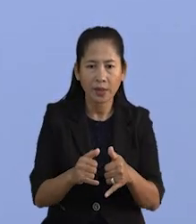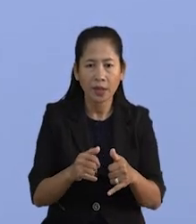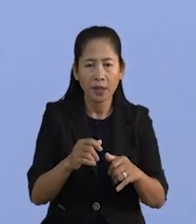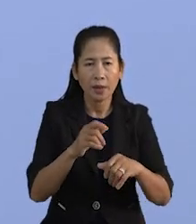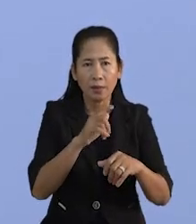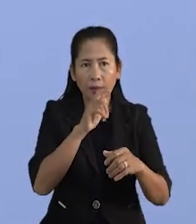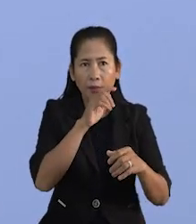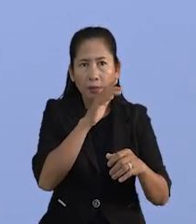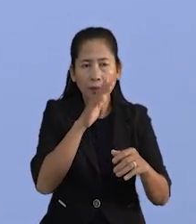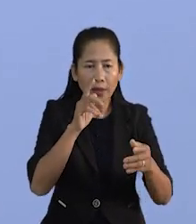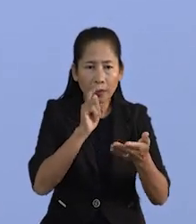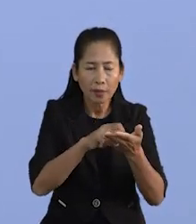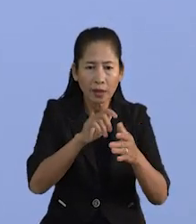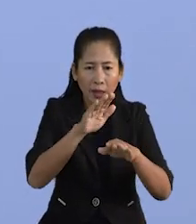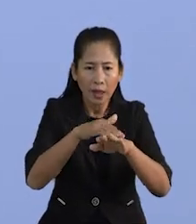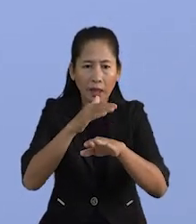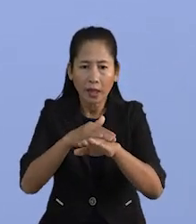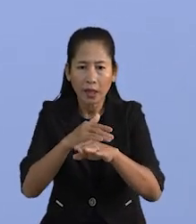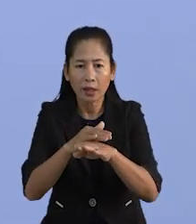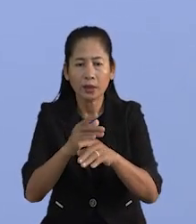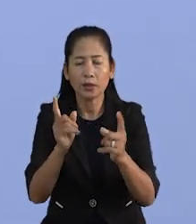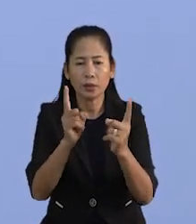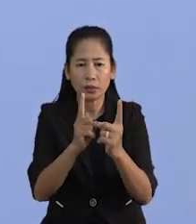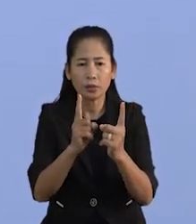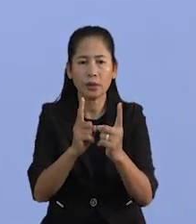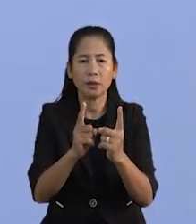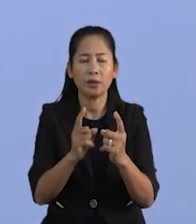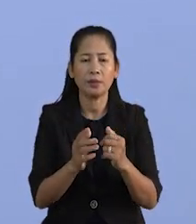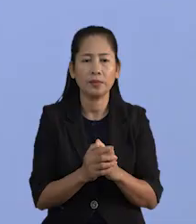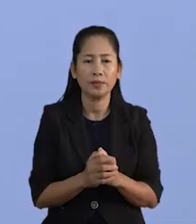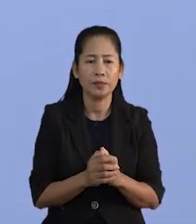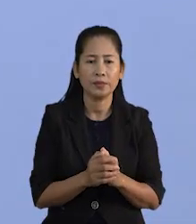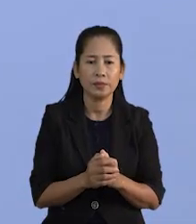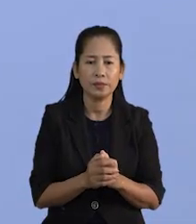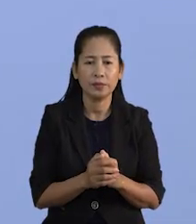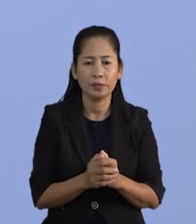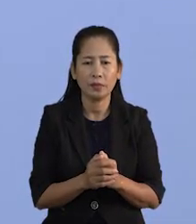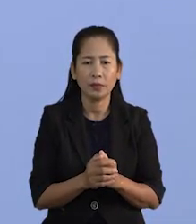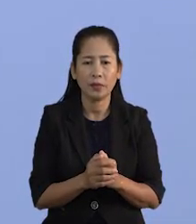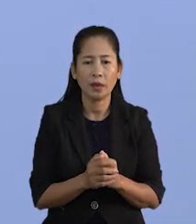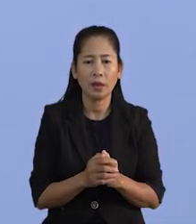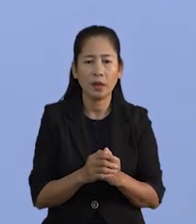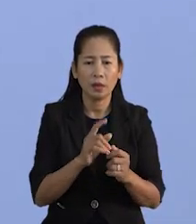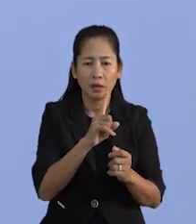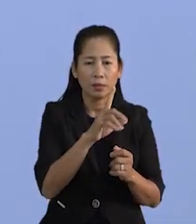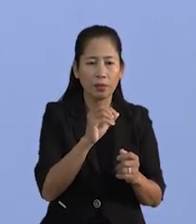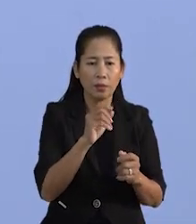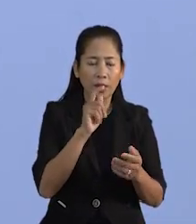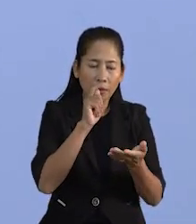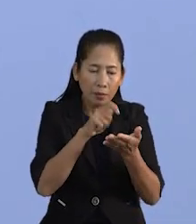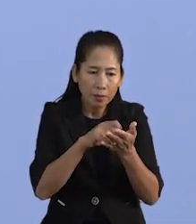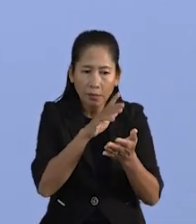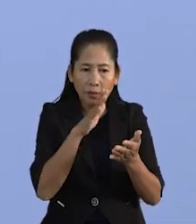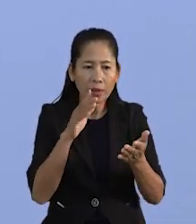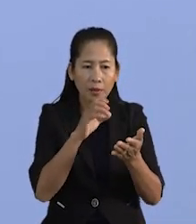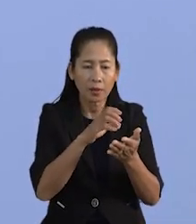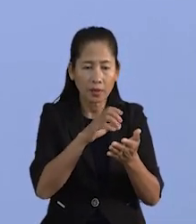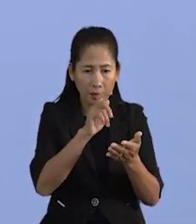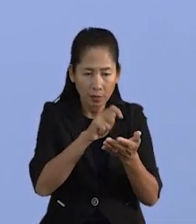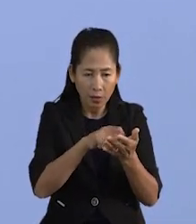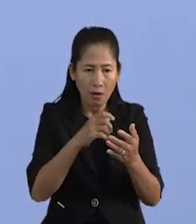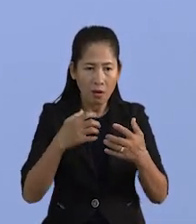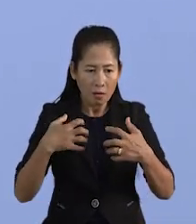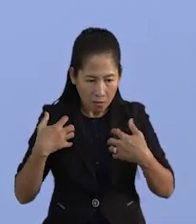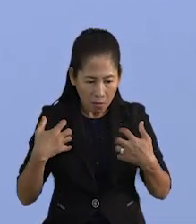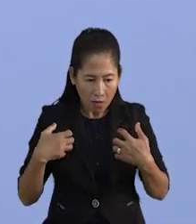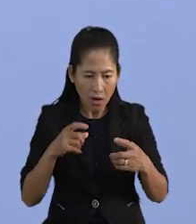មេមន់ហៅកូនឲ្យមកជុំគ្នាវិញ10មេមន់ខឹងណាស់ស្ដីប